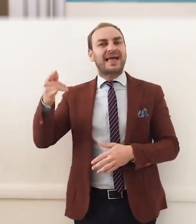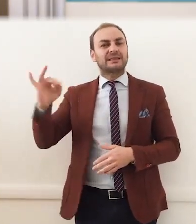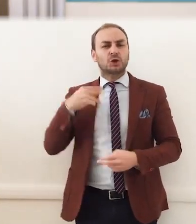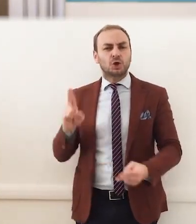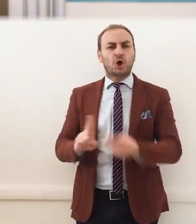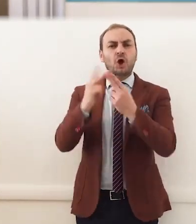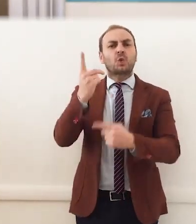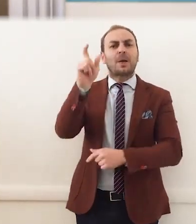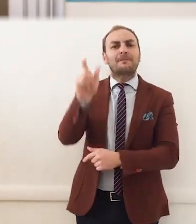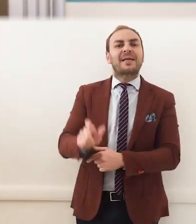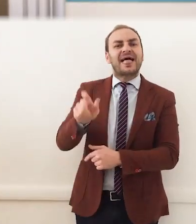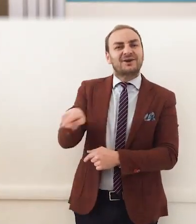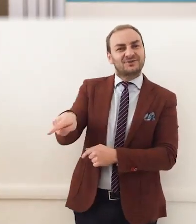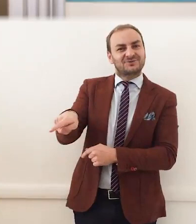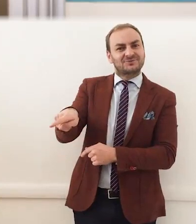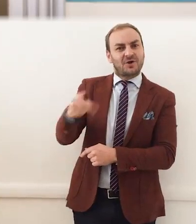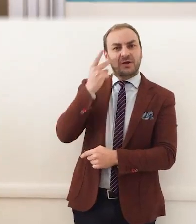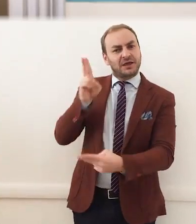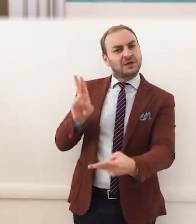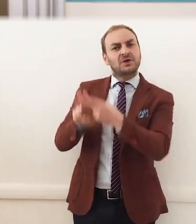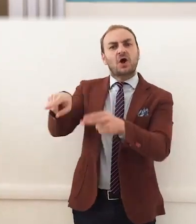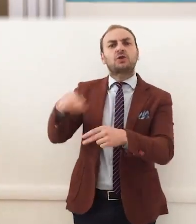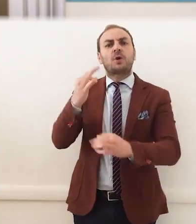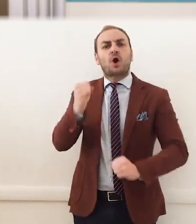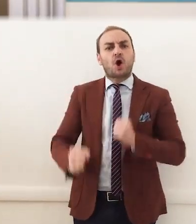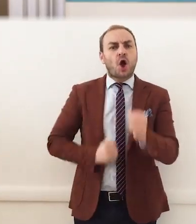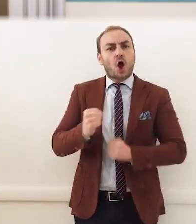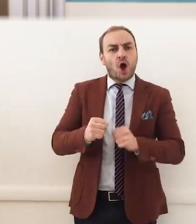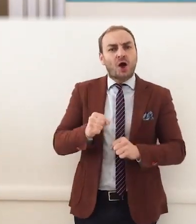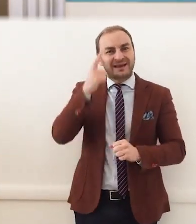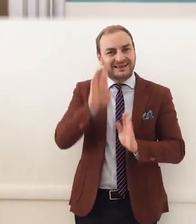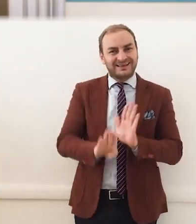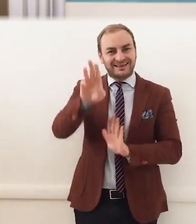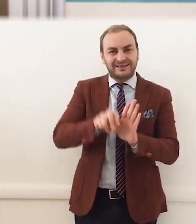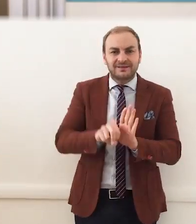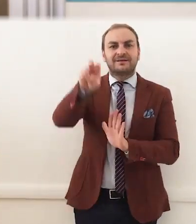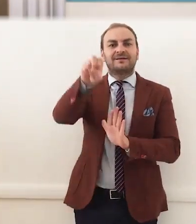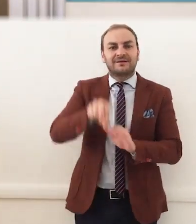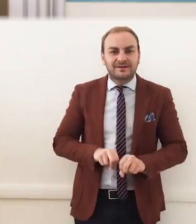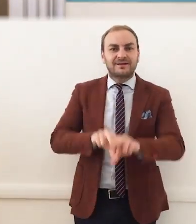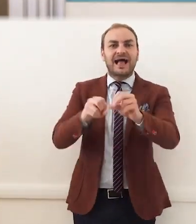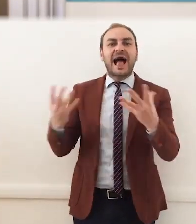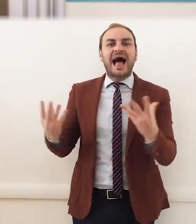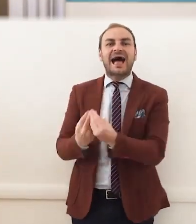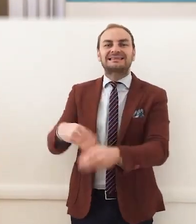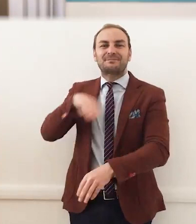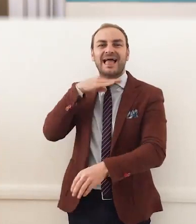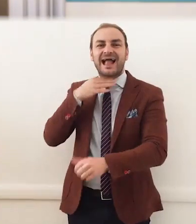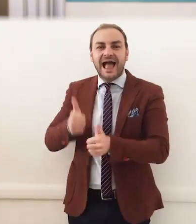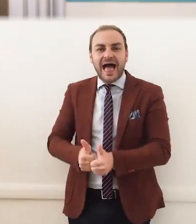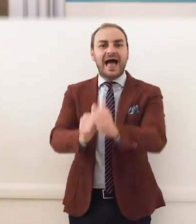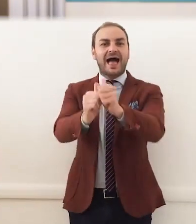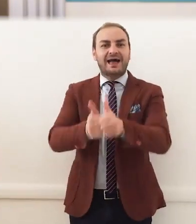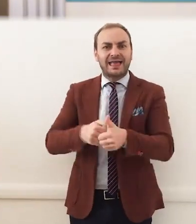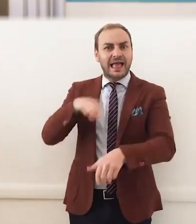che amabilmente faceva la corsetta su e giù per la strada accompagnato da un cane